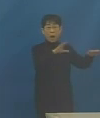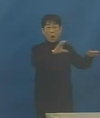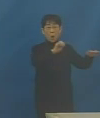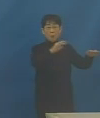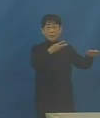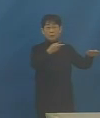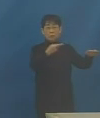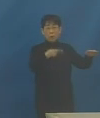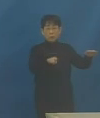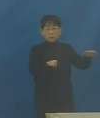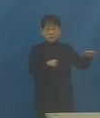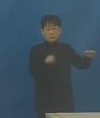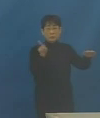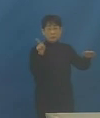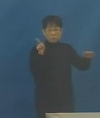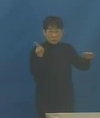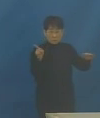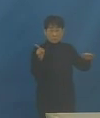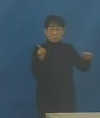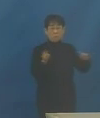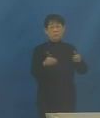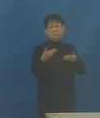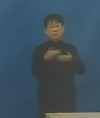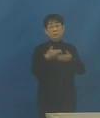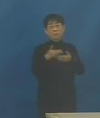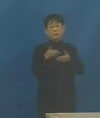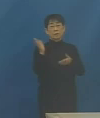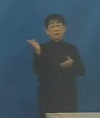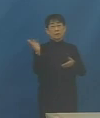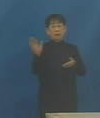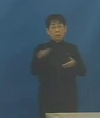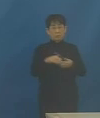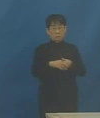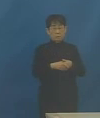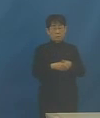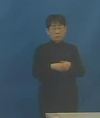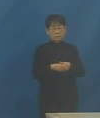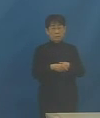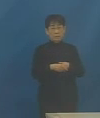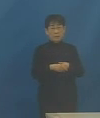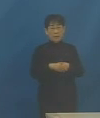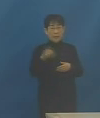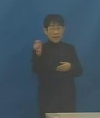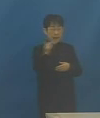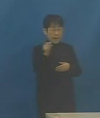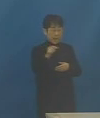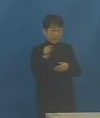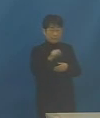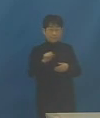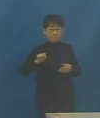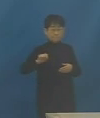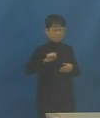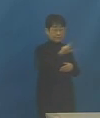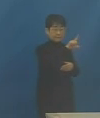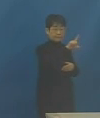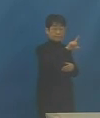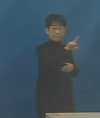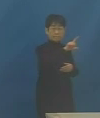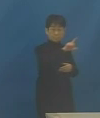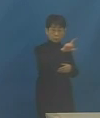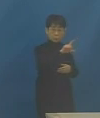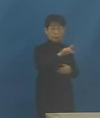こういう形になっているんですねで従いましてaカナリアの速いスピードでこう上がりかけていると